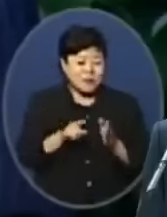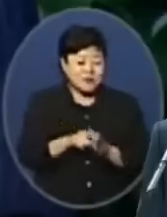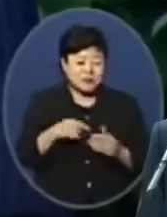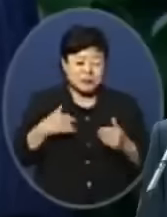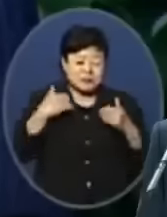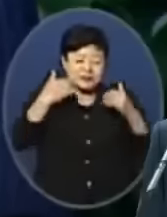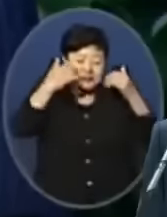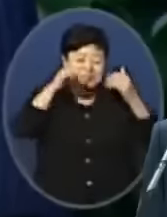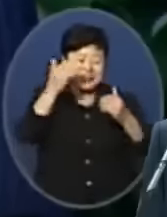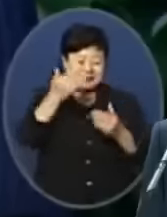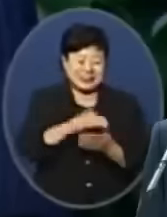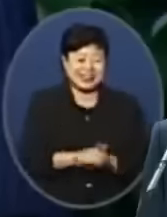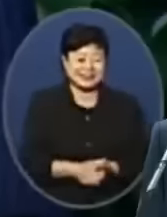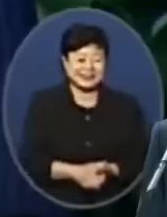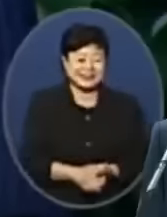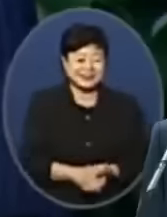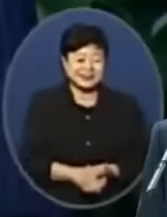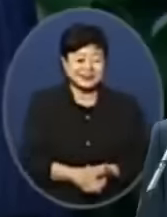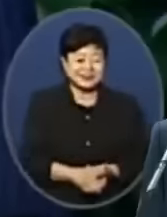믿음이 자라게 되는 것입니다.